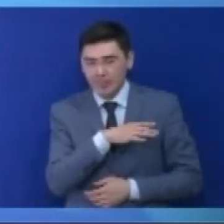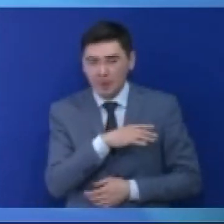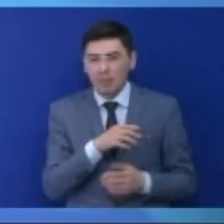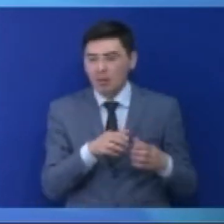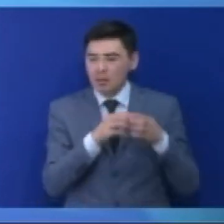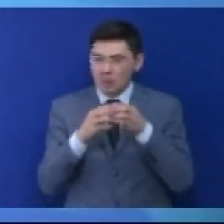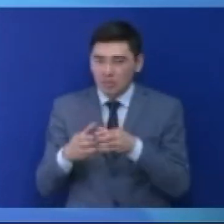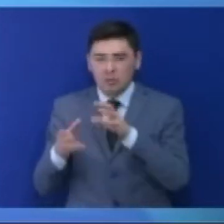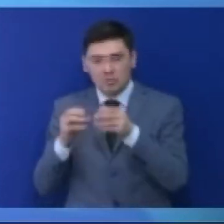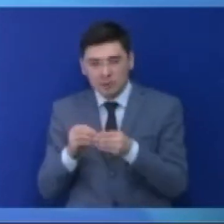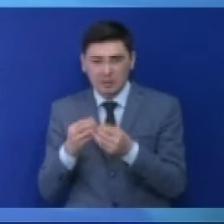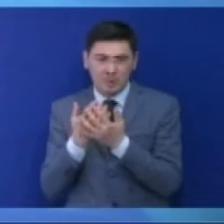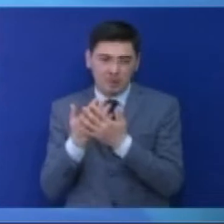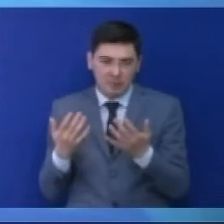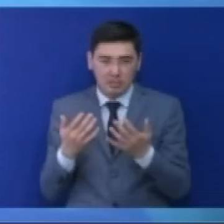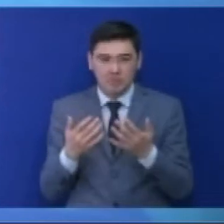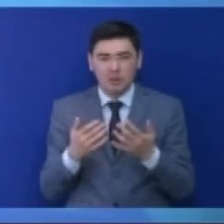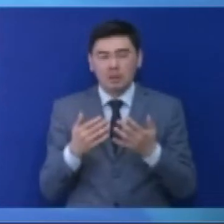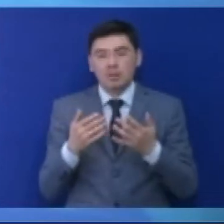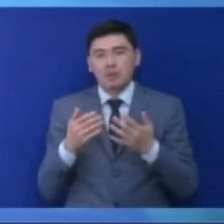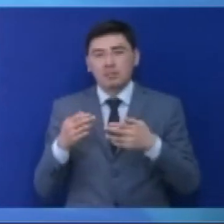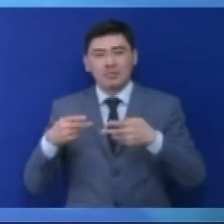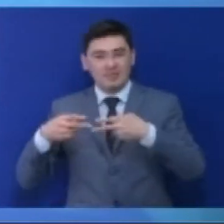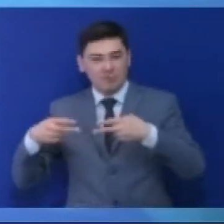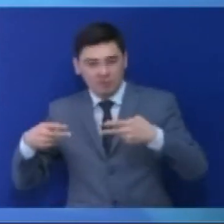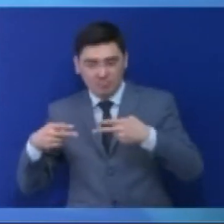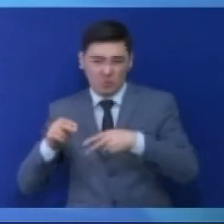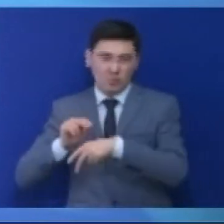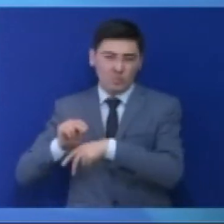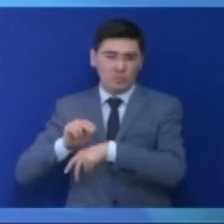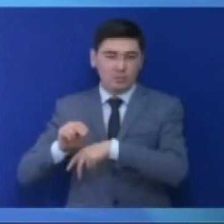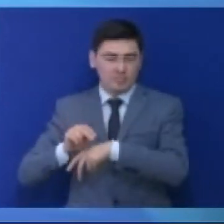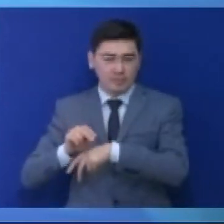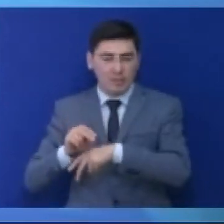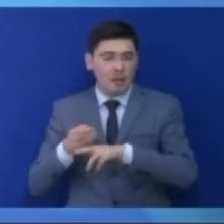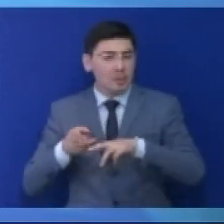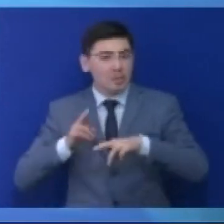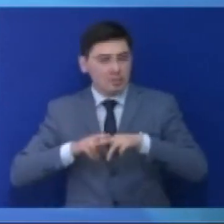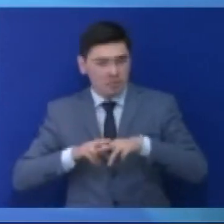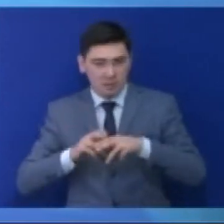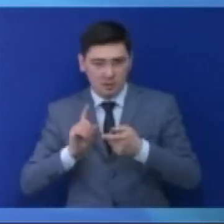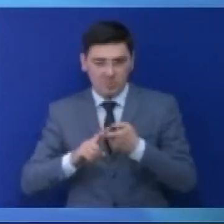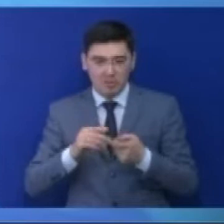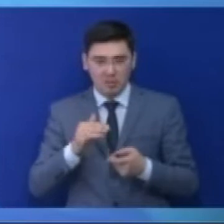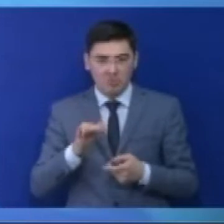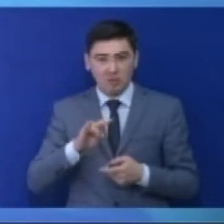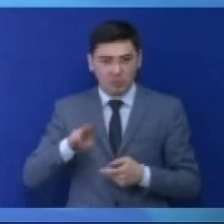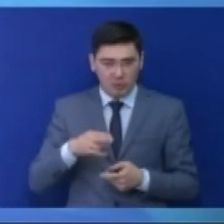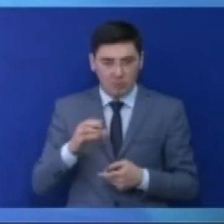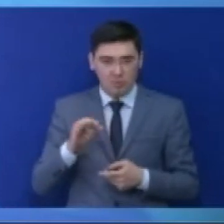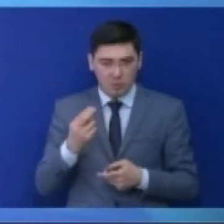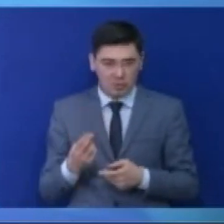в рамках проекта «Разные равные. Создание в Казахстане инклюзивного общества». Он реализуется при поддержке Фонда социальных